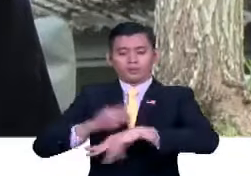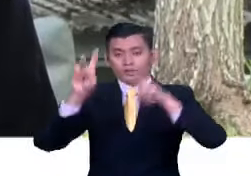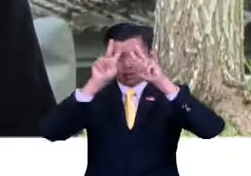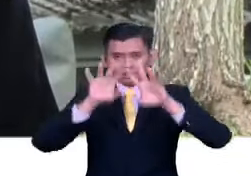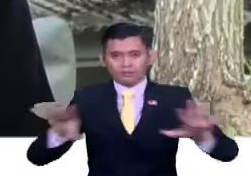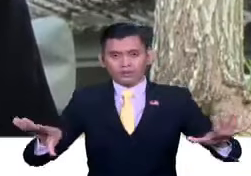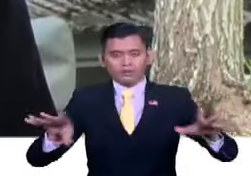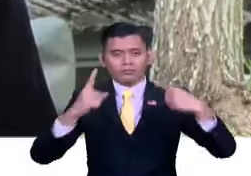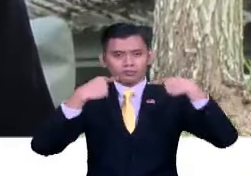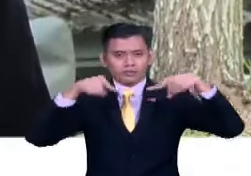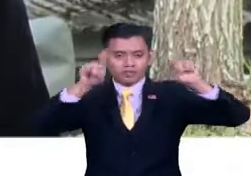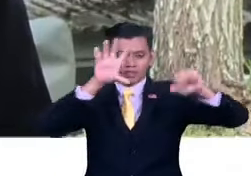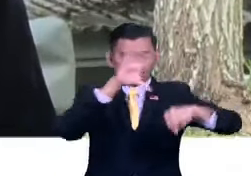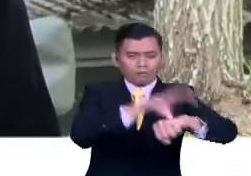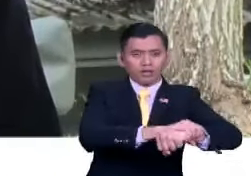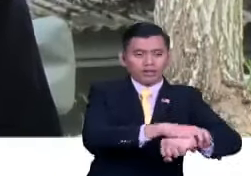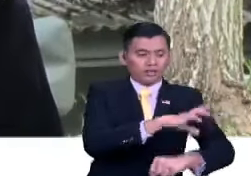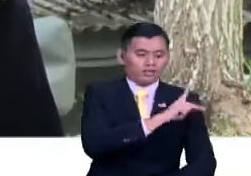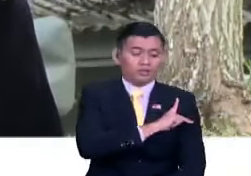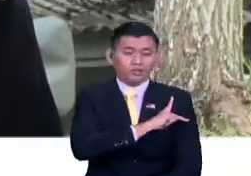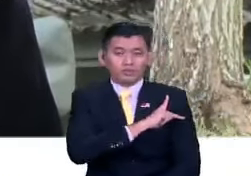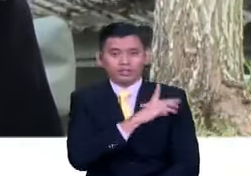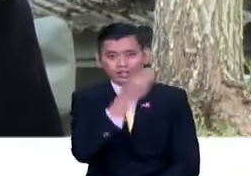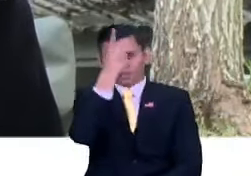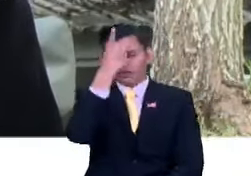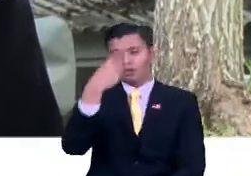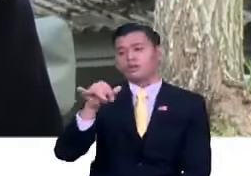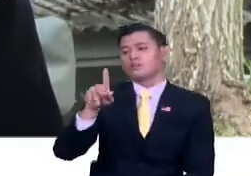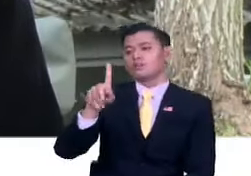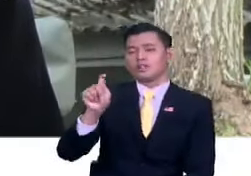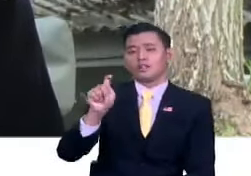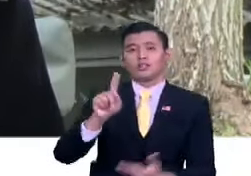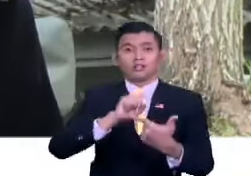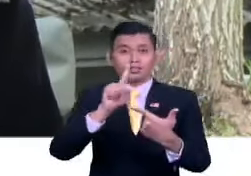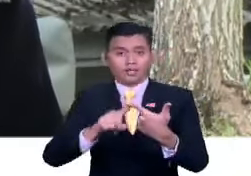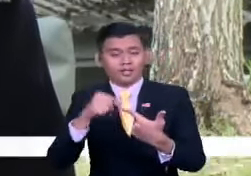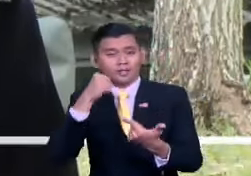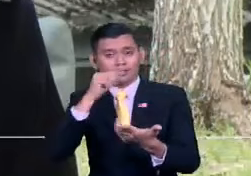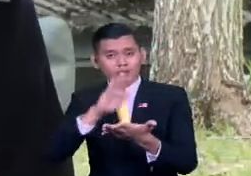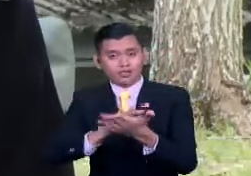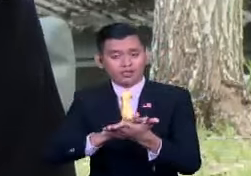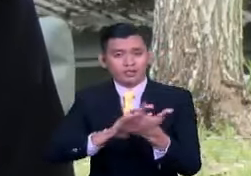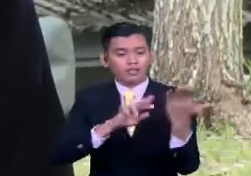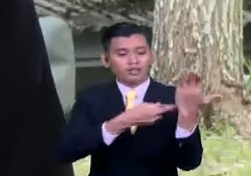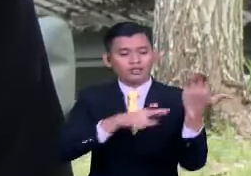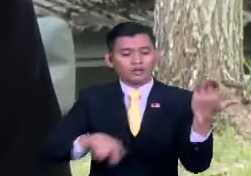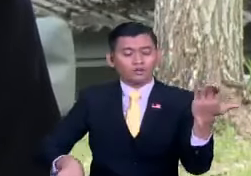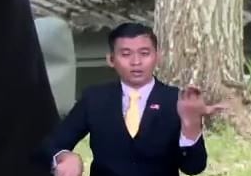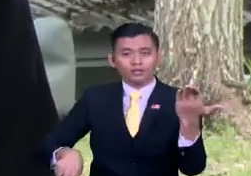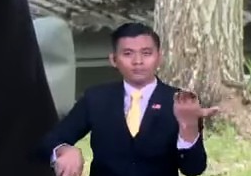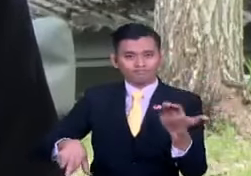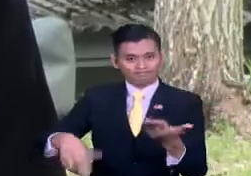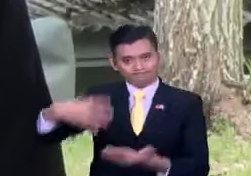telah membuat tangkapan ke atas ketua sindiket berserta dengan isterinya di Rawang, Selangor.